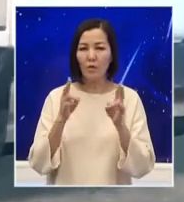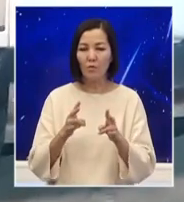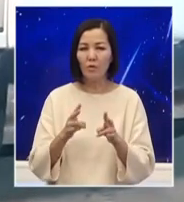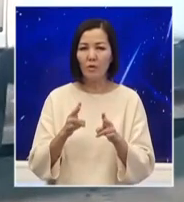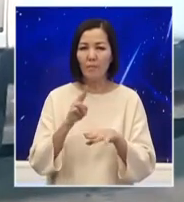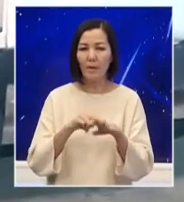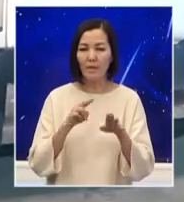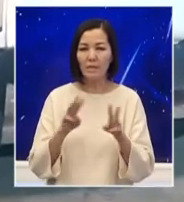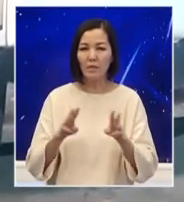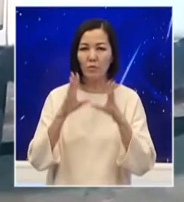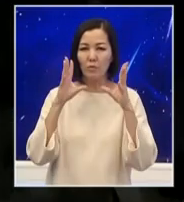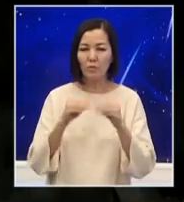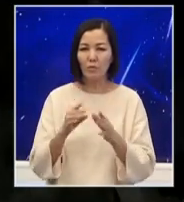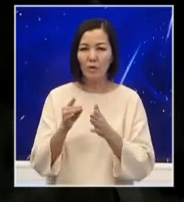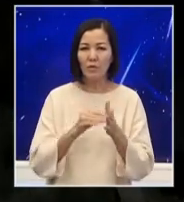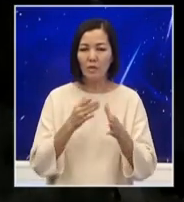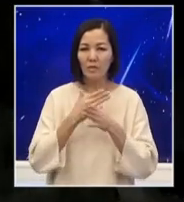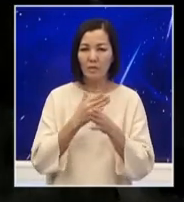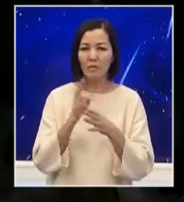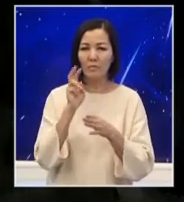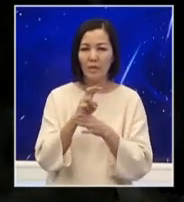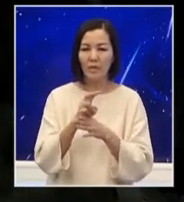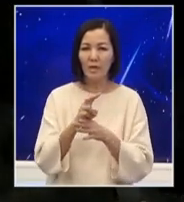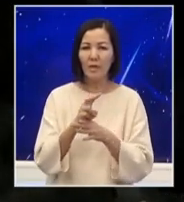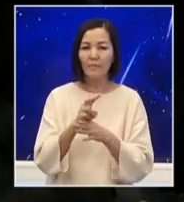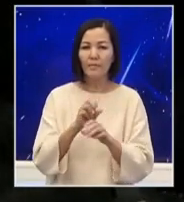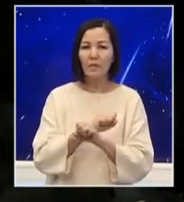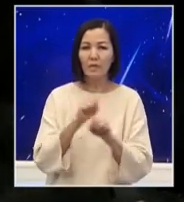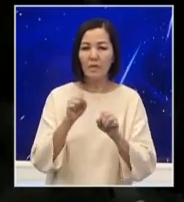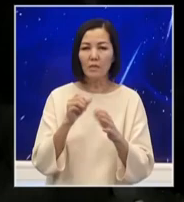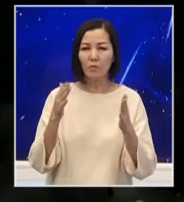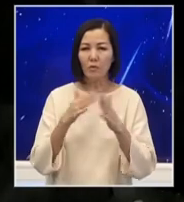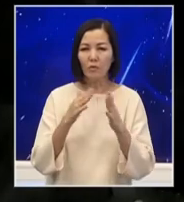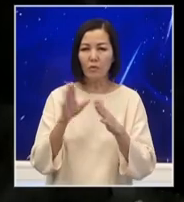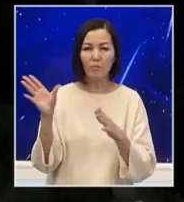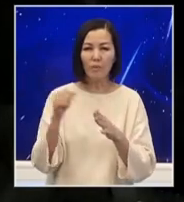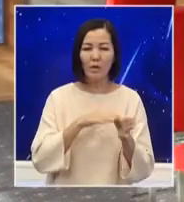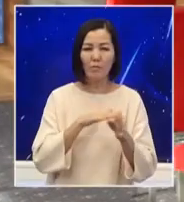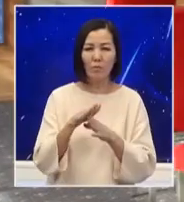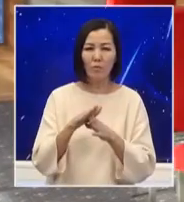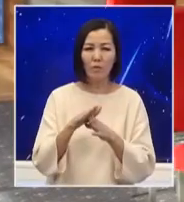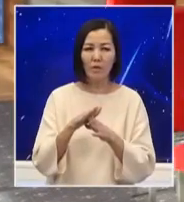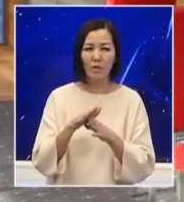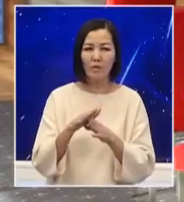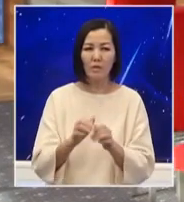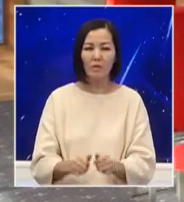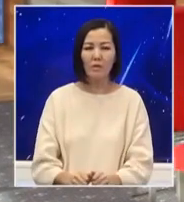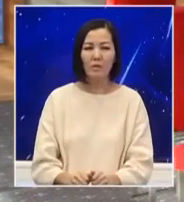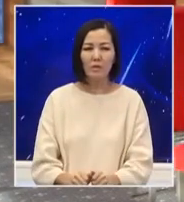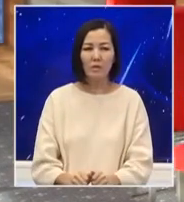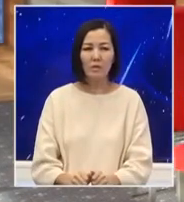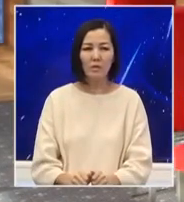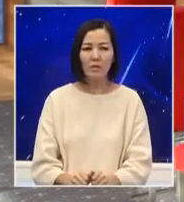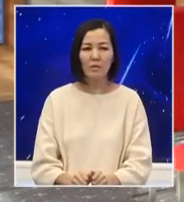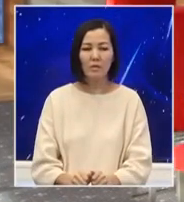мен өрт сөндірушілер жедел жәрдем қызметі жеткен. Айта кетейік, жарылыс болған үйдің сау тамтығы қалмапты. Қойдың басын ұйтқан, содан